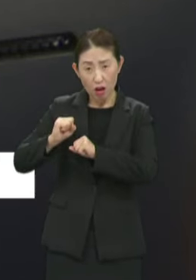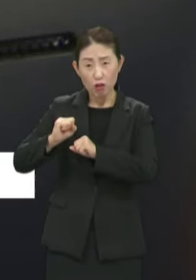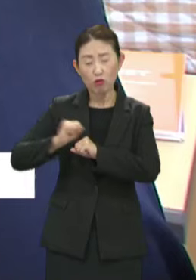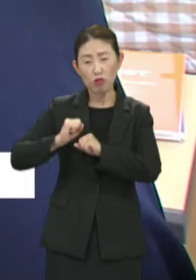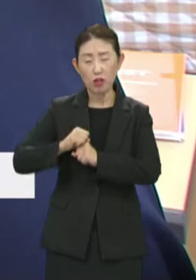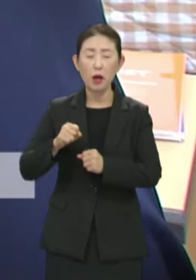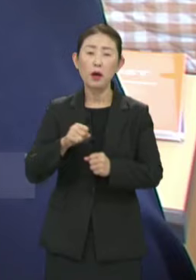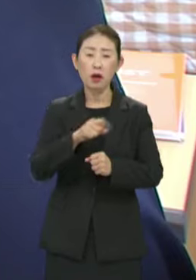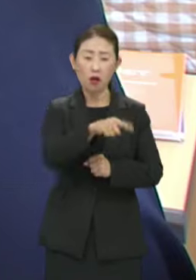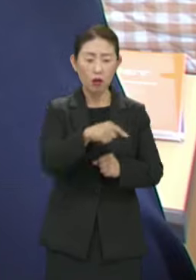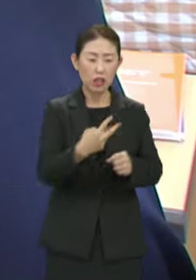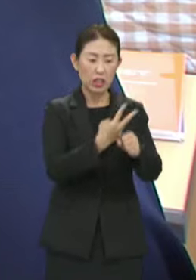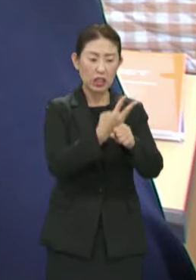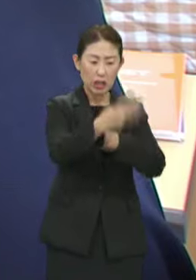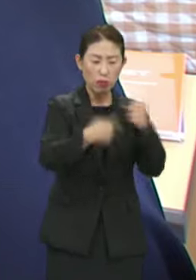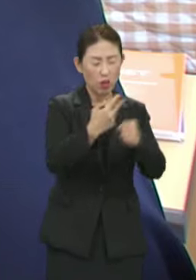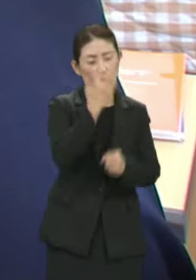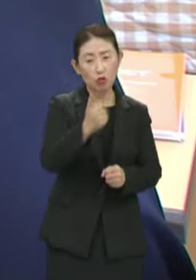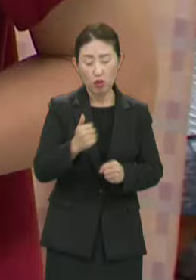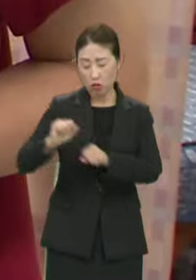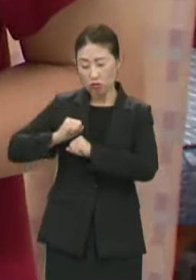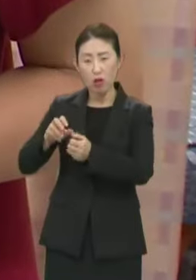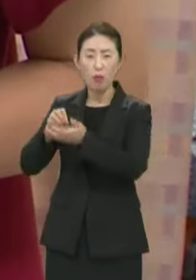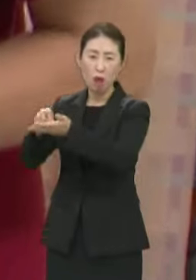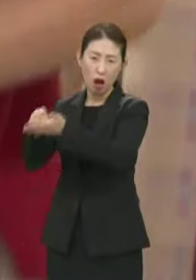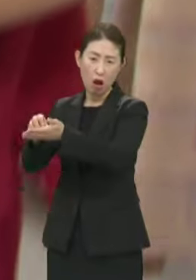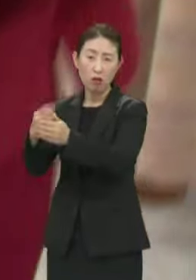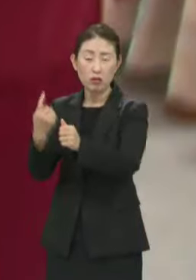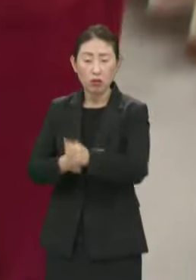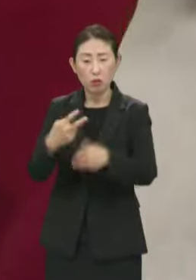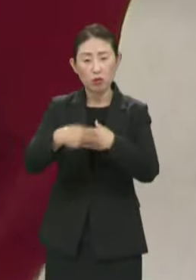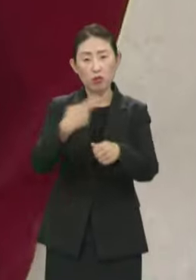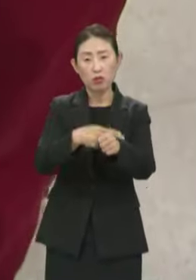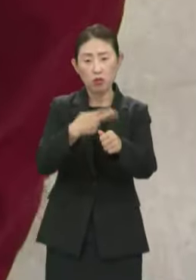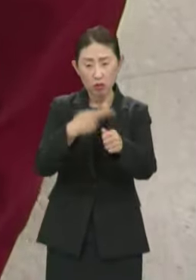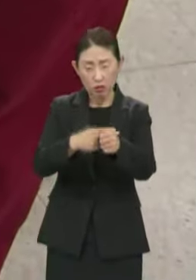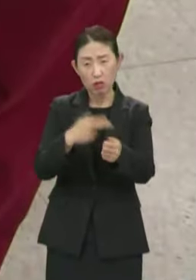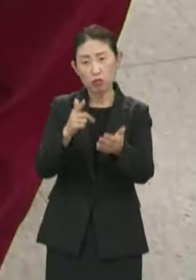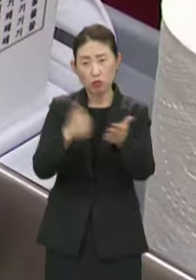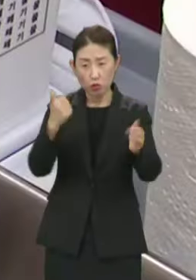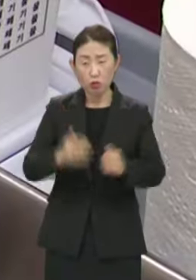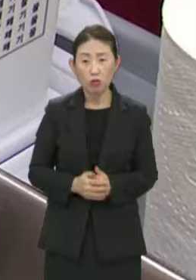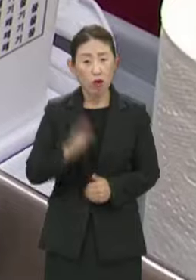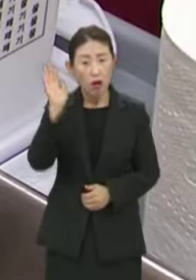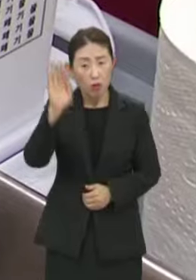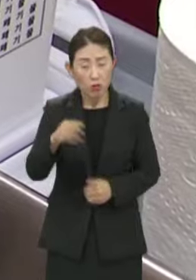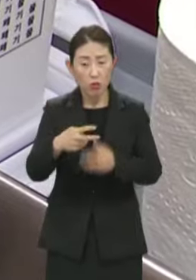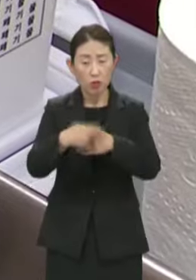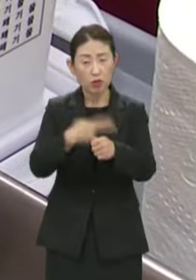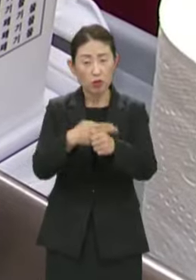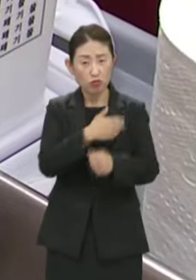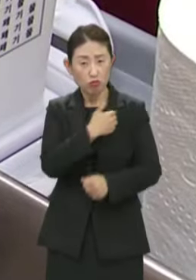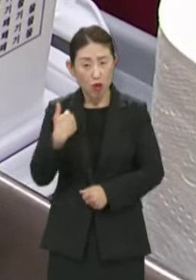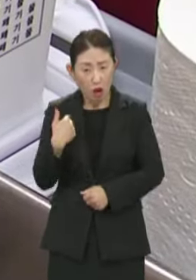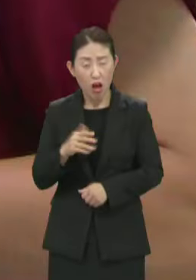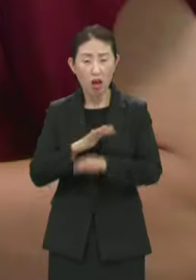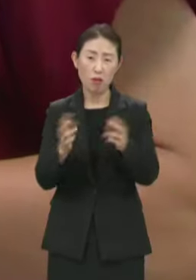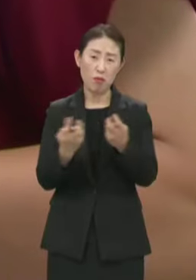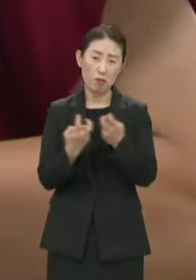상황에서 공공의사 양성을 위한 공공의대 신설이나 지역의사제 도입과 같은 실질적인 대책 마련이